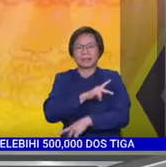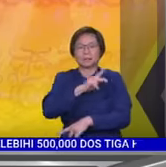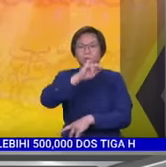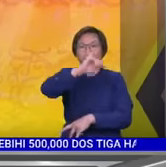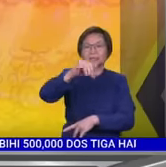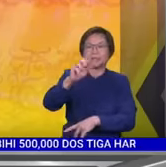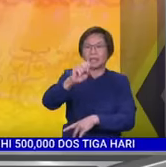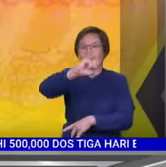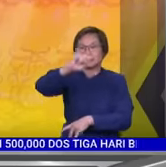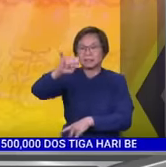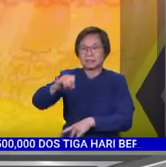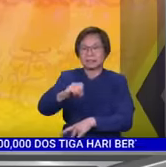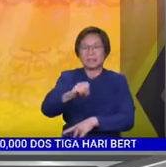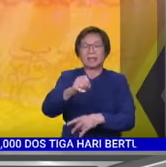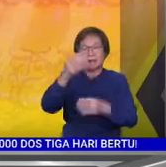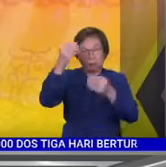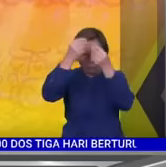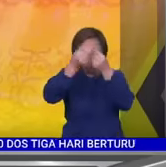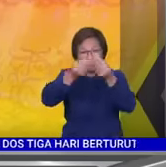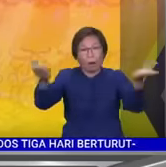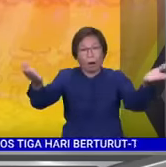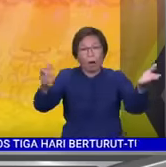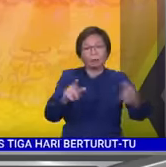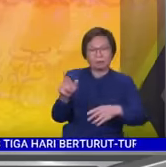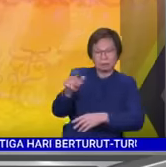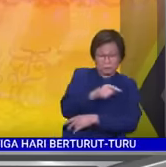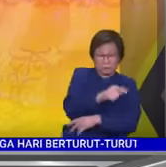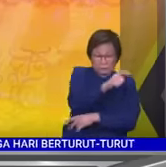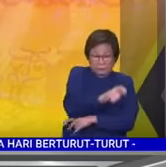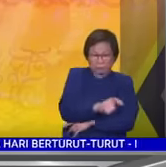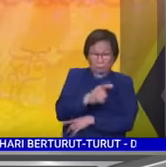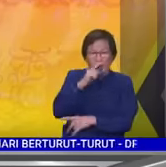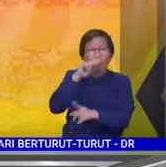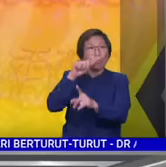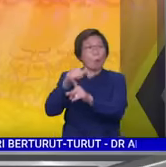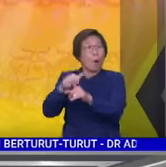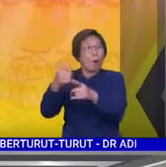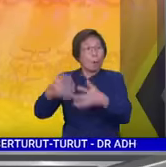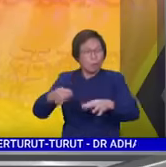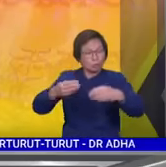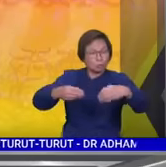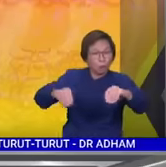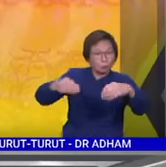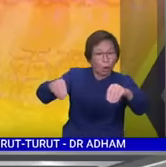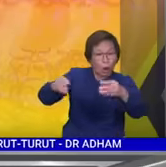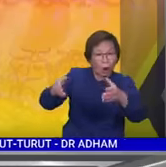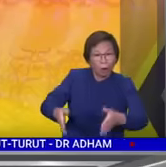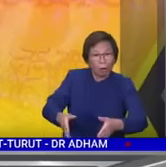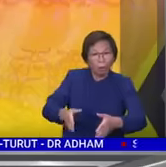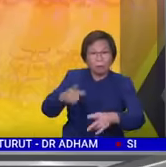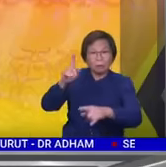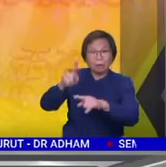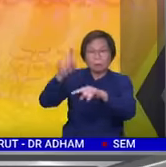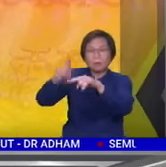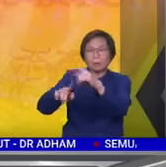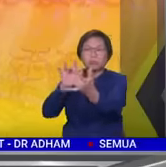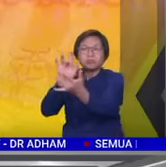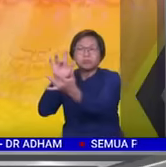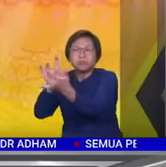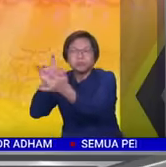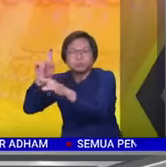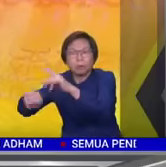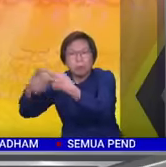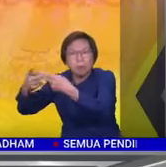kemusyrikan dan mari Gresik mendedahkan monster menyadari telah ditipu selepas penjual Drone itu tidak dapat dihubungi